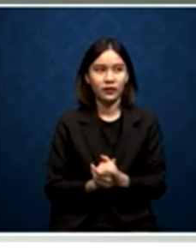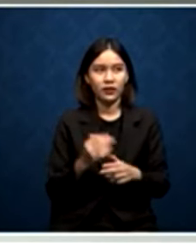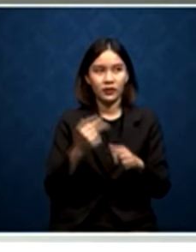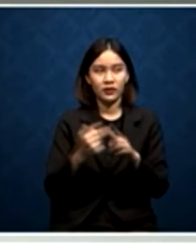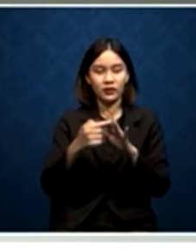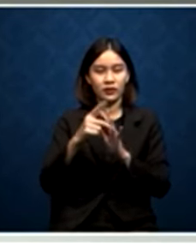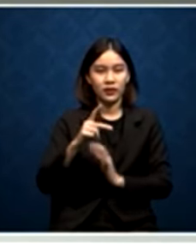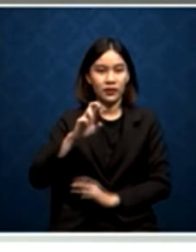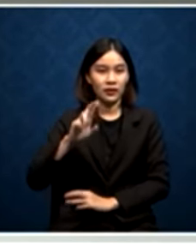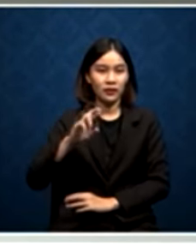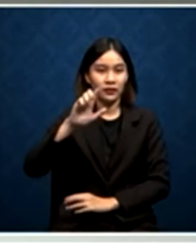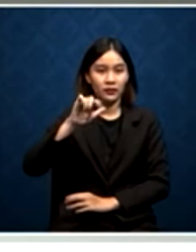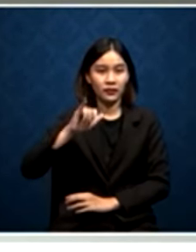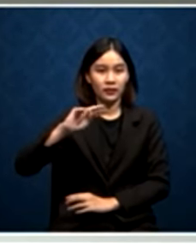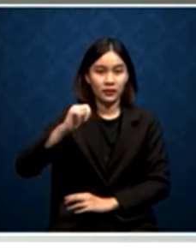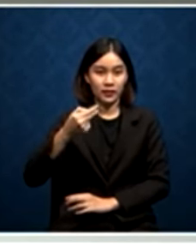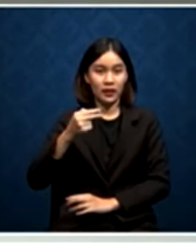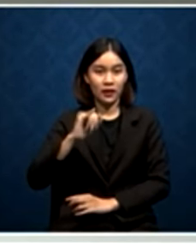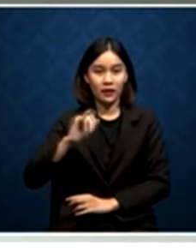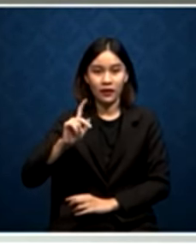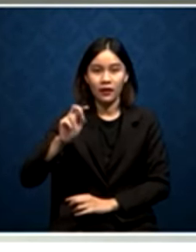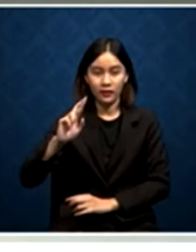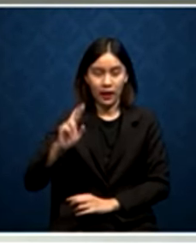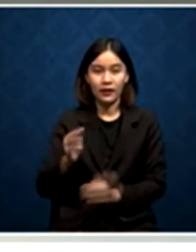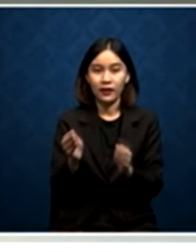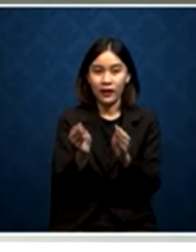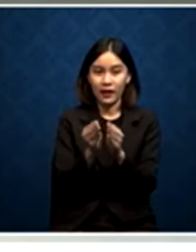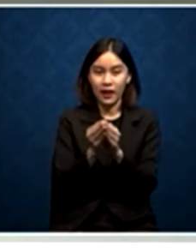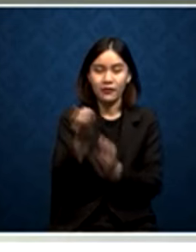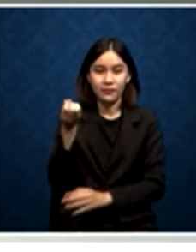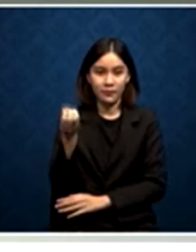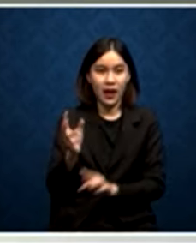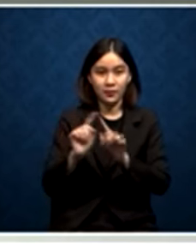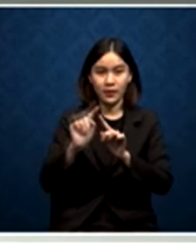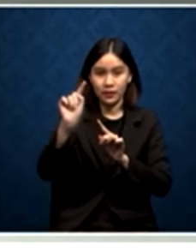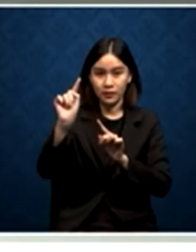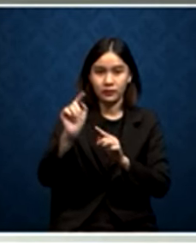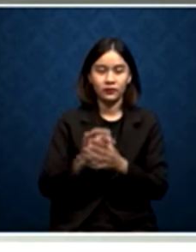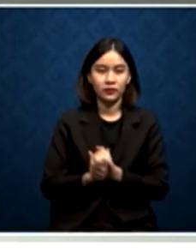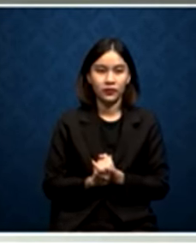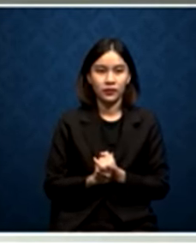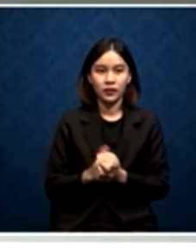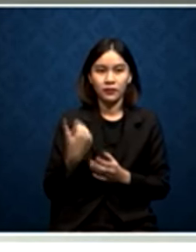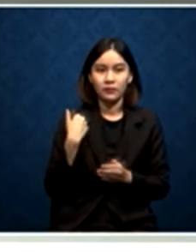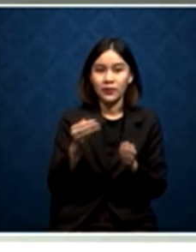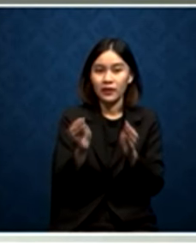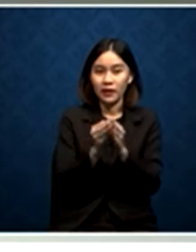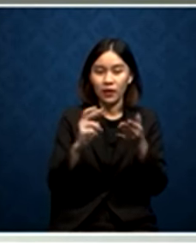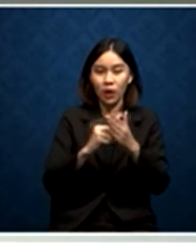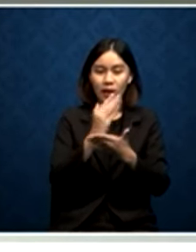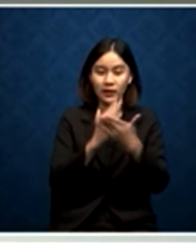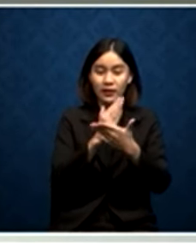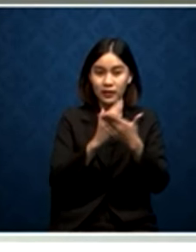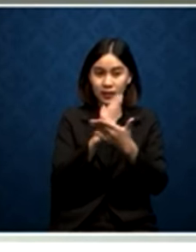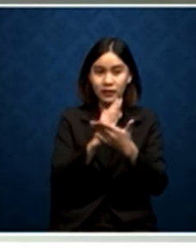เอกเกรียงไกรศรีรักษ์เป็นผู้ที่ได้คะแนนสูงสุดและมีคะแนนไม่น้อยกว่ากึ่งหนึ่งของ